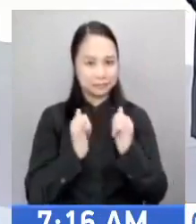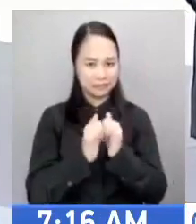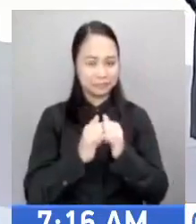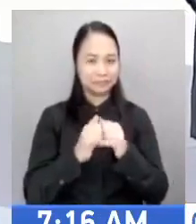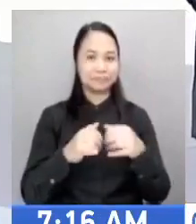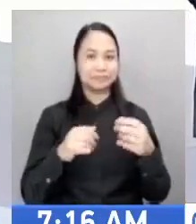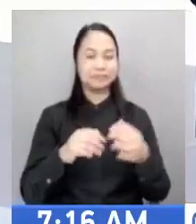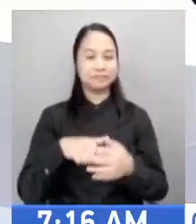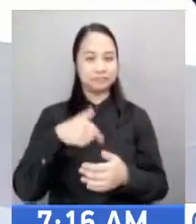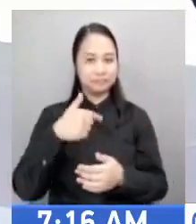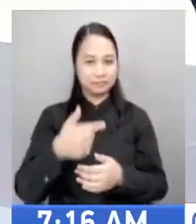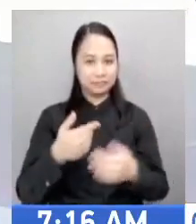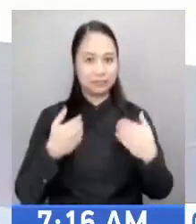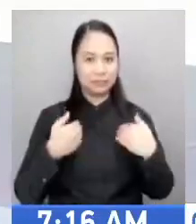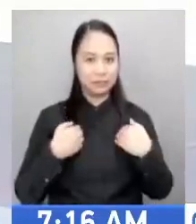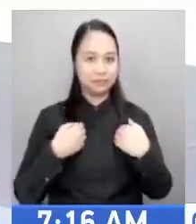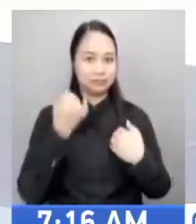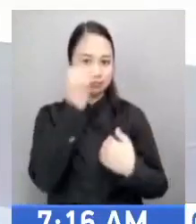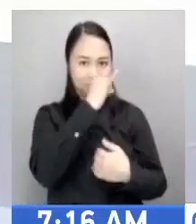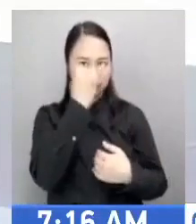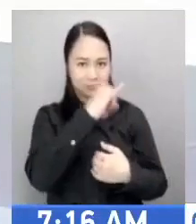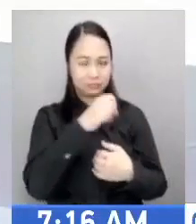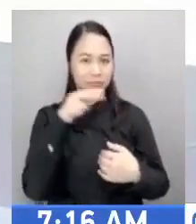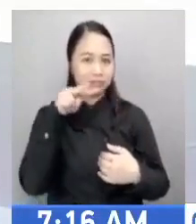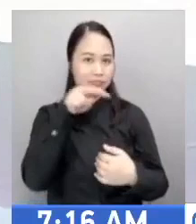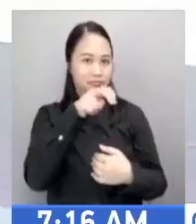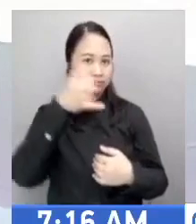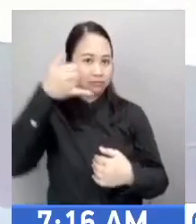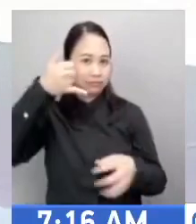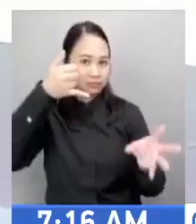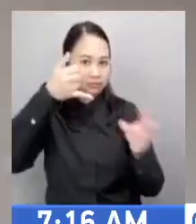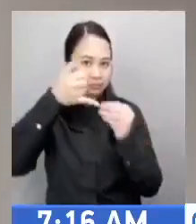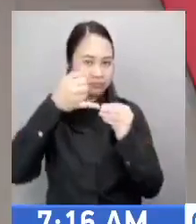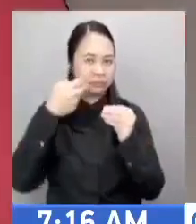tatlong lalaki sa isang biktima. Darito ang unang balita.